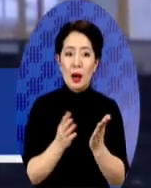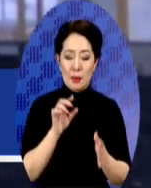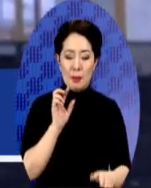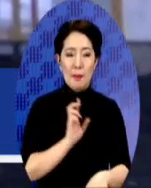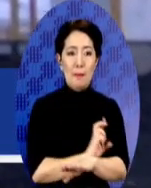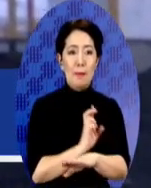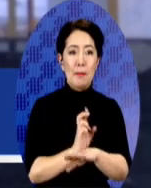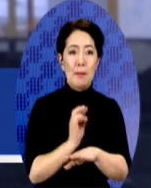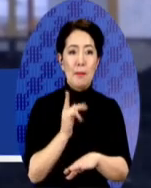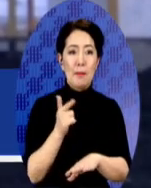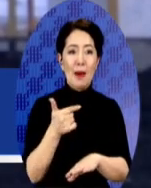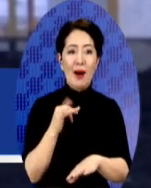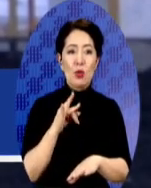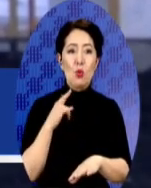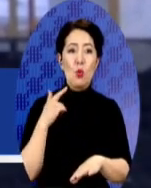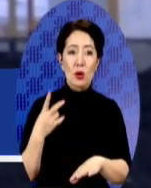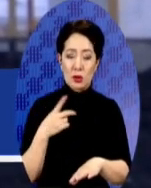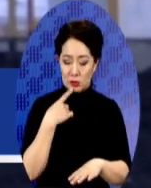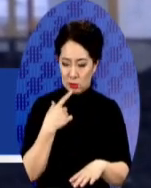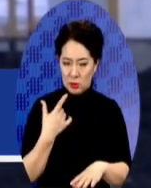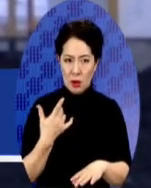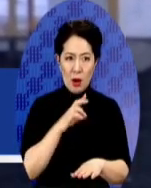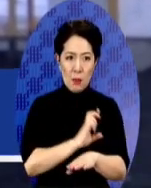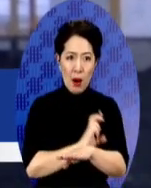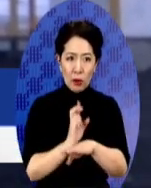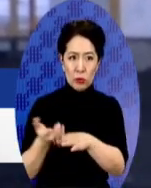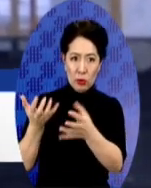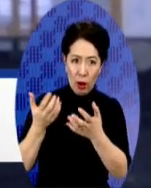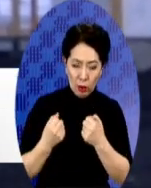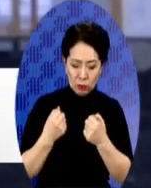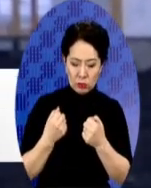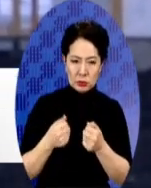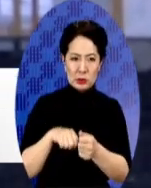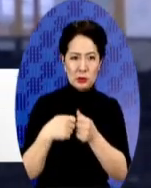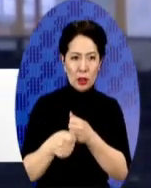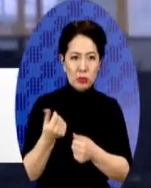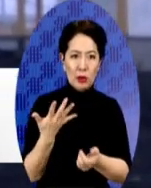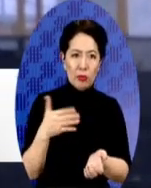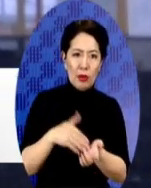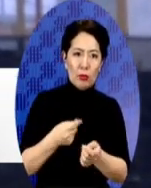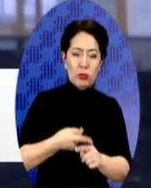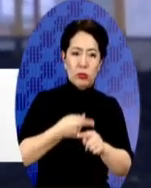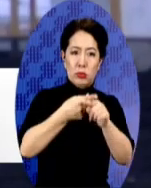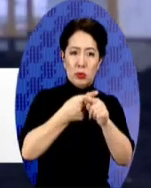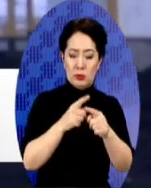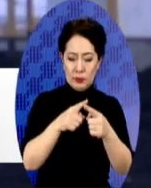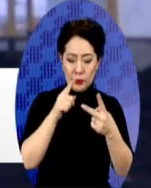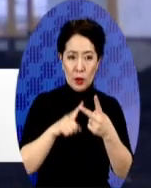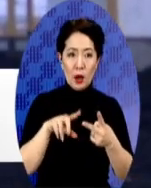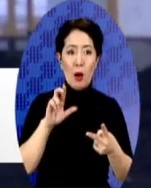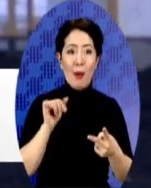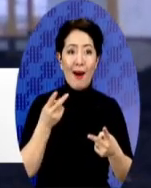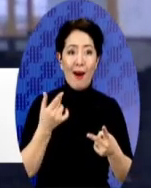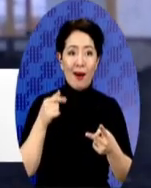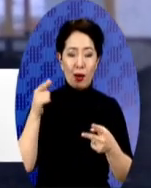одоо одоогийн бидний тээврийн зардал 5 дахин өсөх ийм байдалтай. За Баханхагаас тээвэрлж авах гэж байгаа. Баханхагаас тээвэрлэх